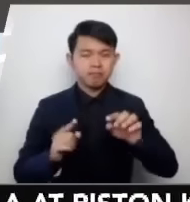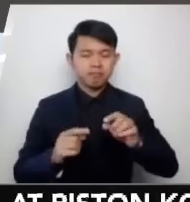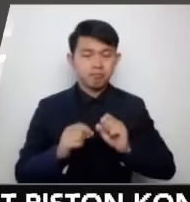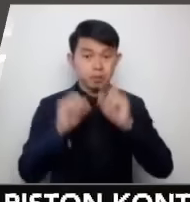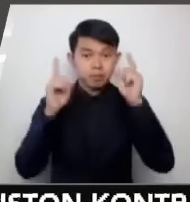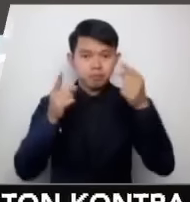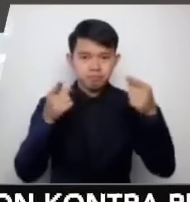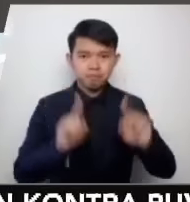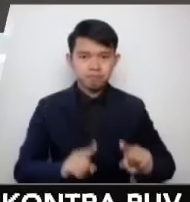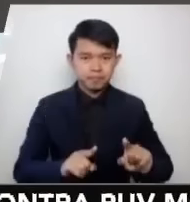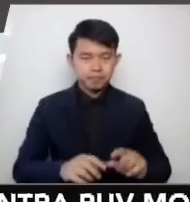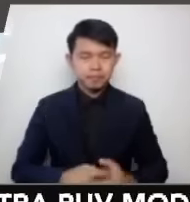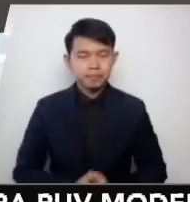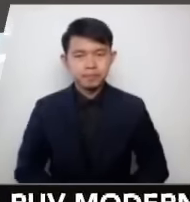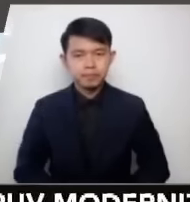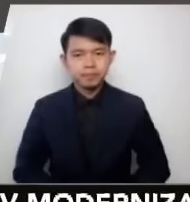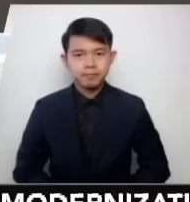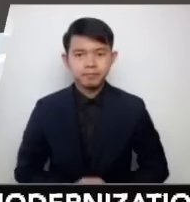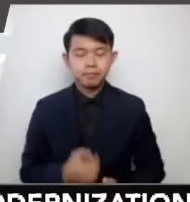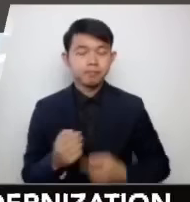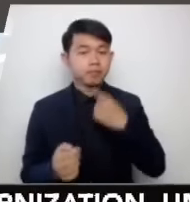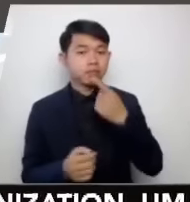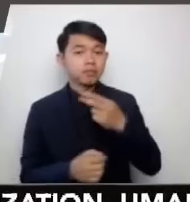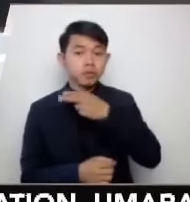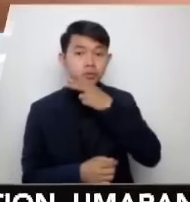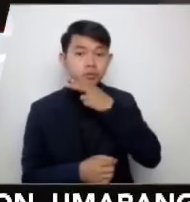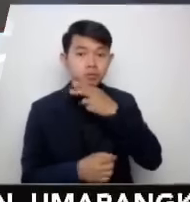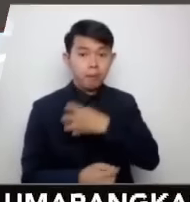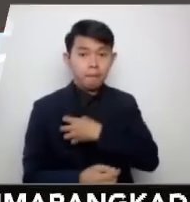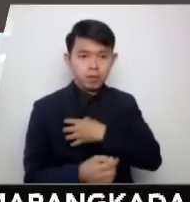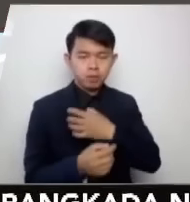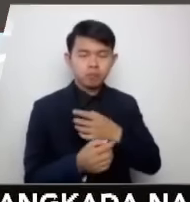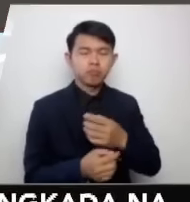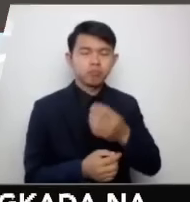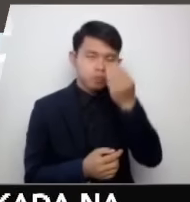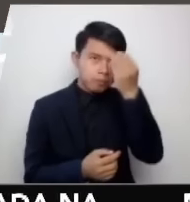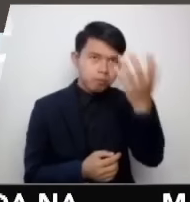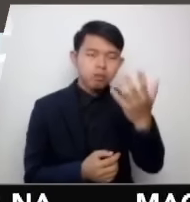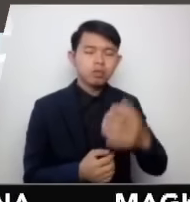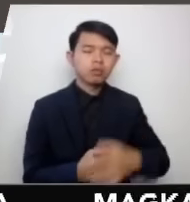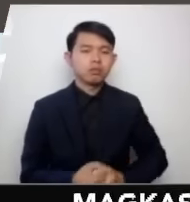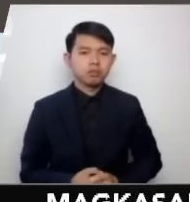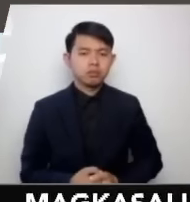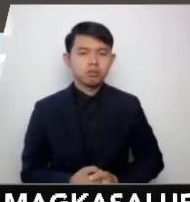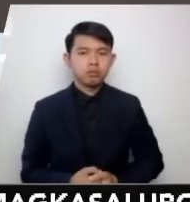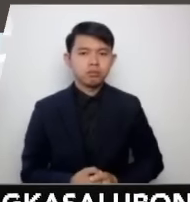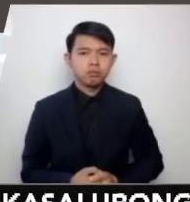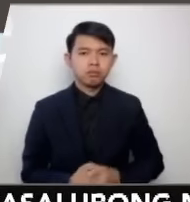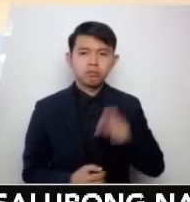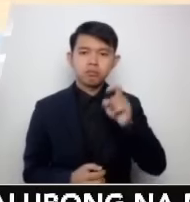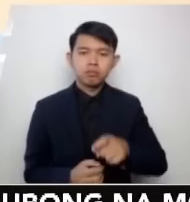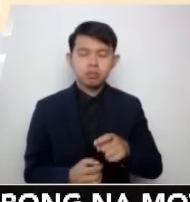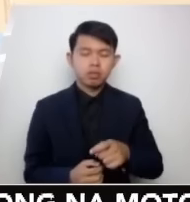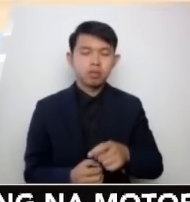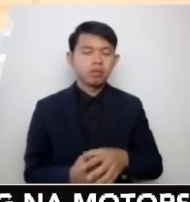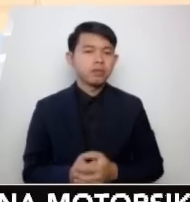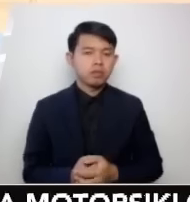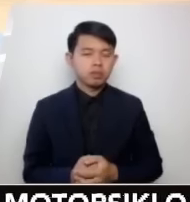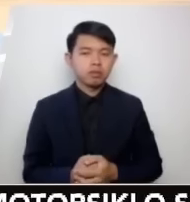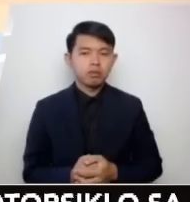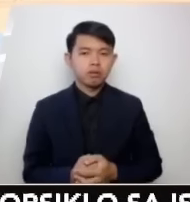ng sospek sa pulis, napadaan lang siya sa lugar at magtatanong lang sana ng direksyon sa mga kasamahan ng biktima. Nagkaroon